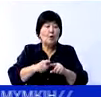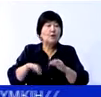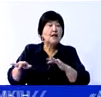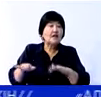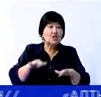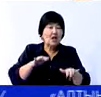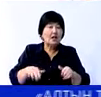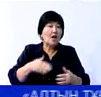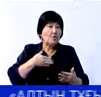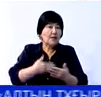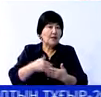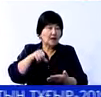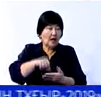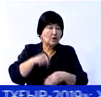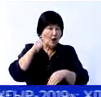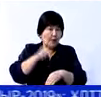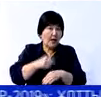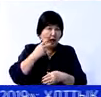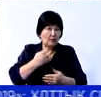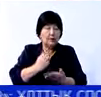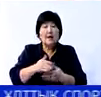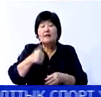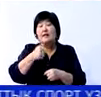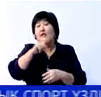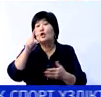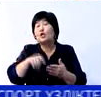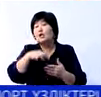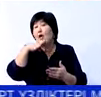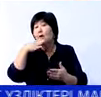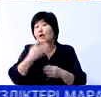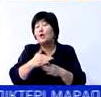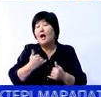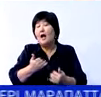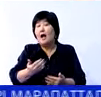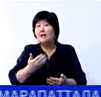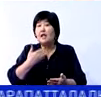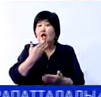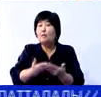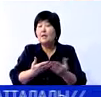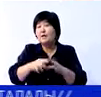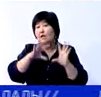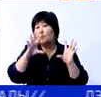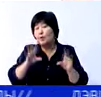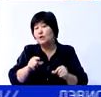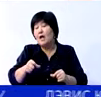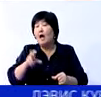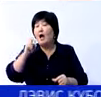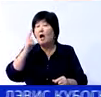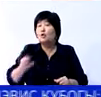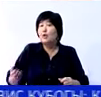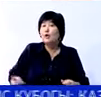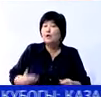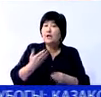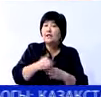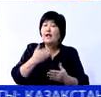іс-шараға белсенді қатысуы байқалып отыр. Негізгі сұрақтардың басым көпшілігі алдын ала мәліметтер бойынша мынау әлеуметтік тұрмыстық